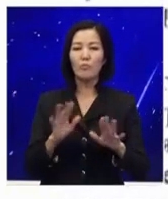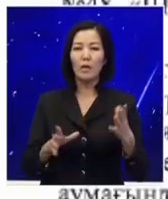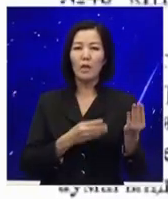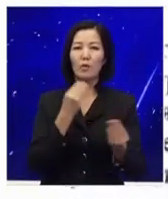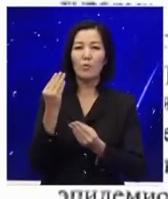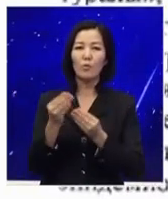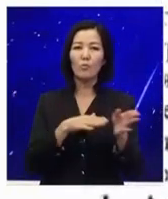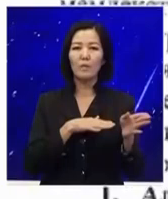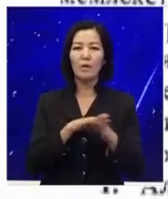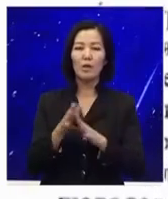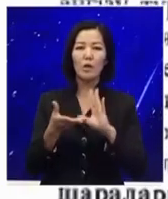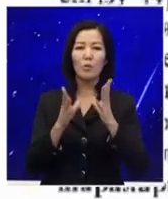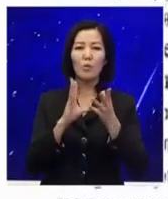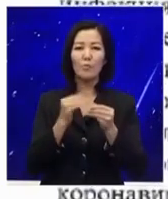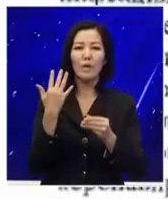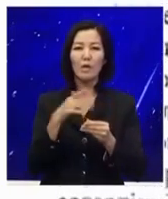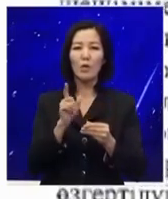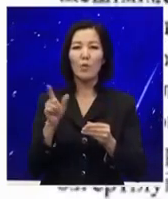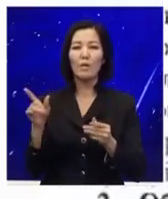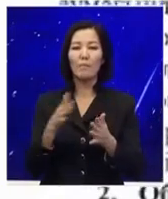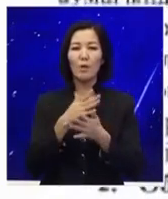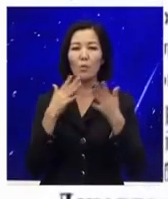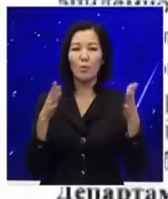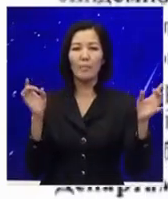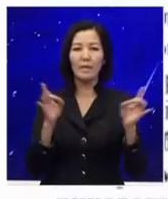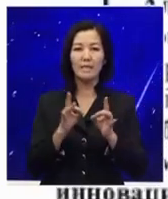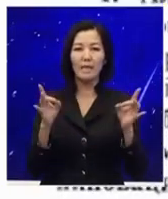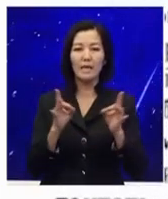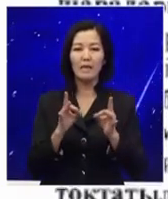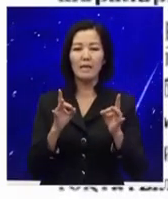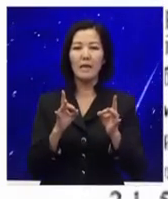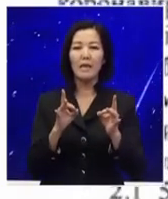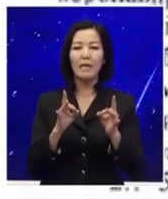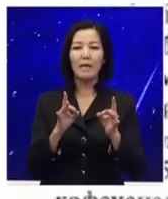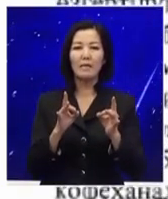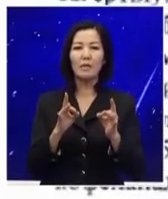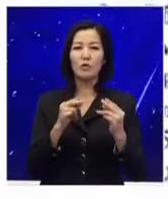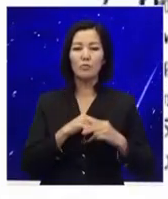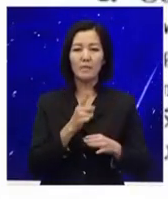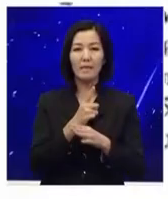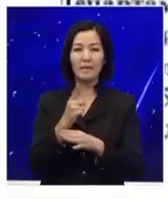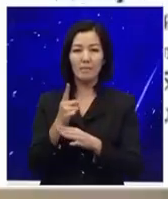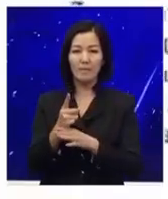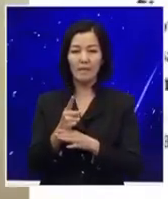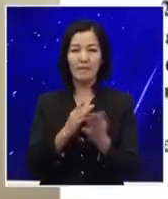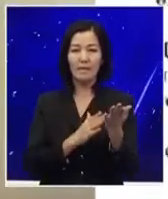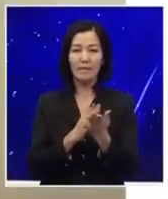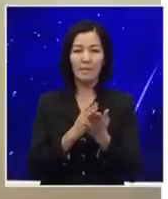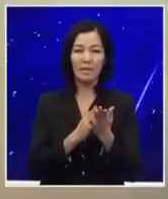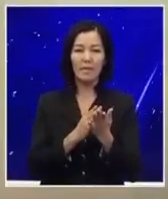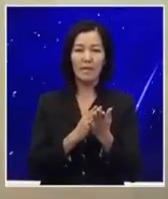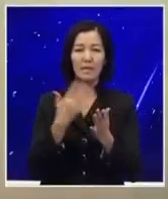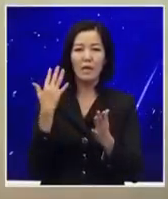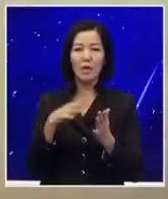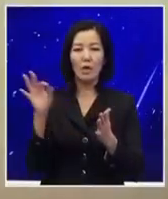алаңдары толымдылығы 50 адамнан асатын мейрамханалар мен банкет залдарының жұмысына тыйым салынды. Қызметкерлердің кем